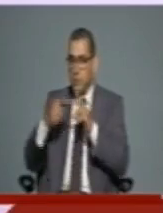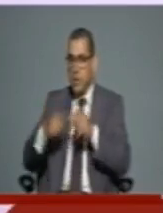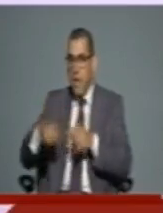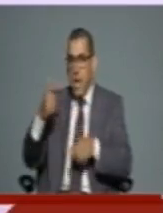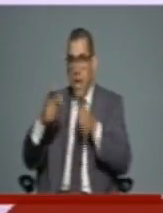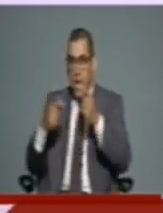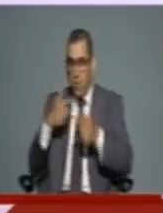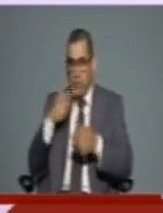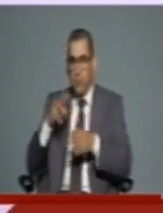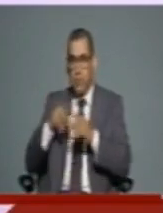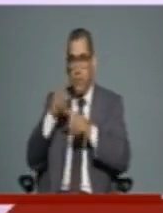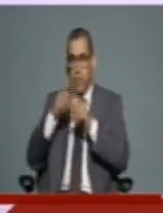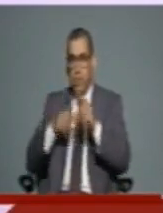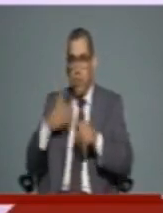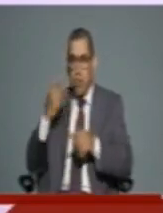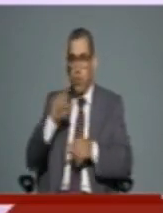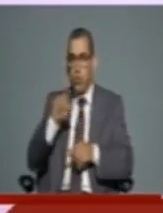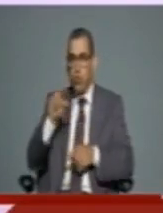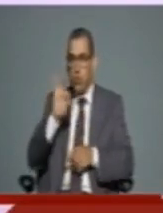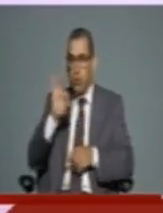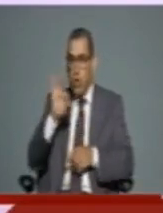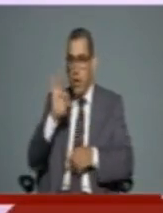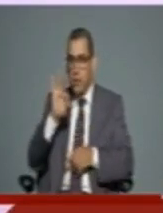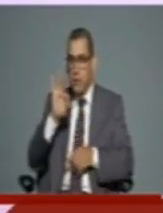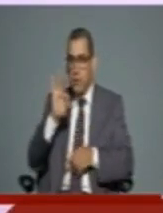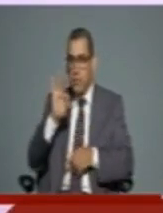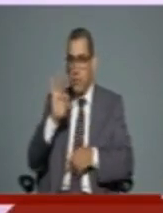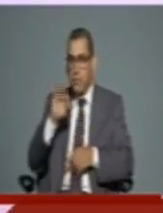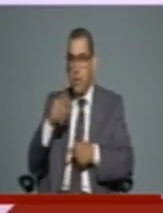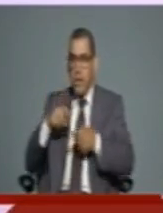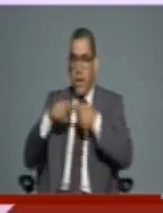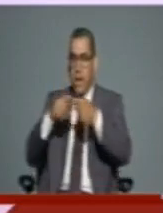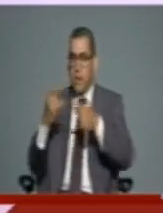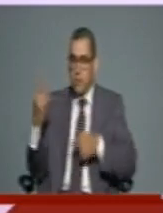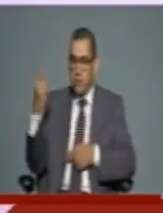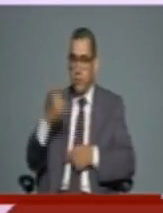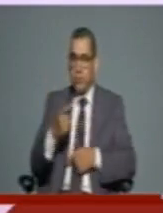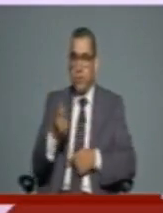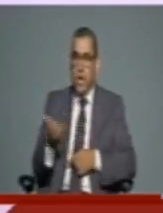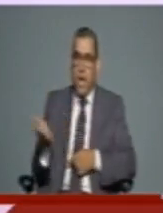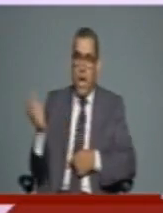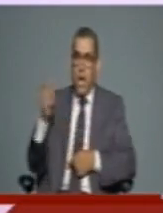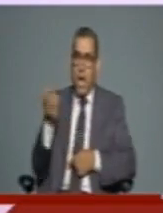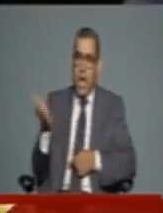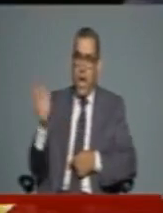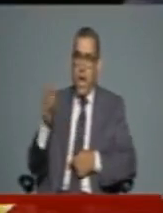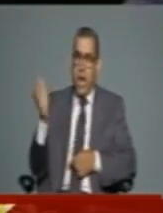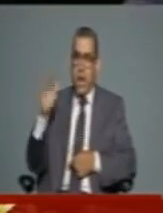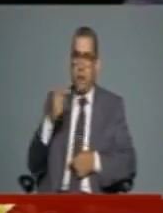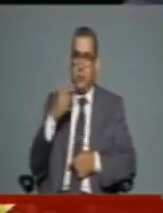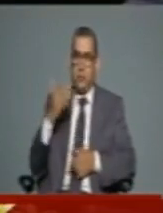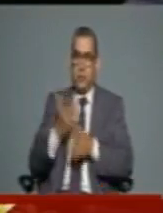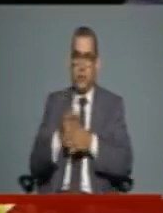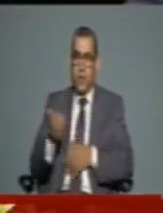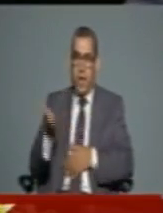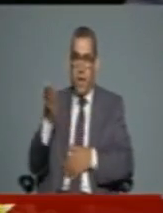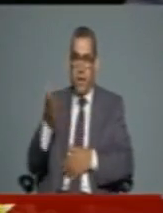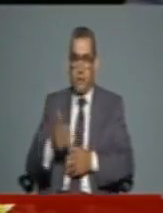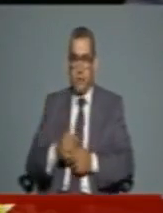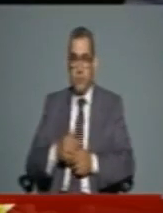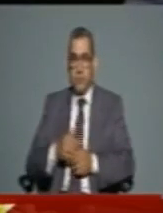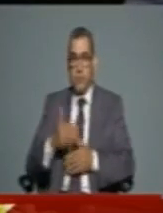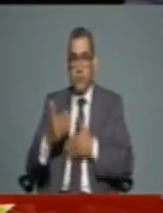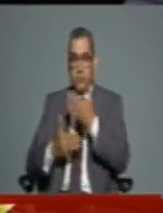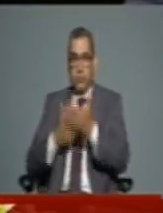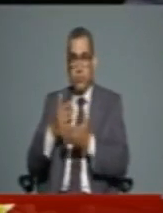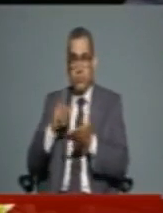كل 3 أشهر مقاولين النقل بيجوا عشان نغلي عليه، نغلي فية النقل، لسبب بقى يمثل